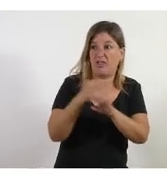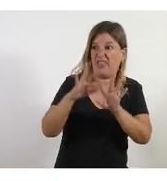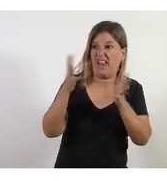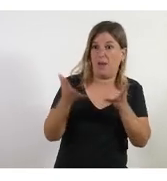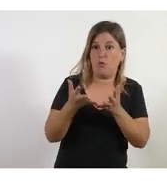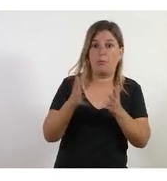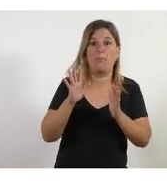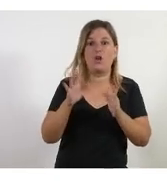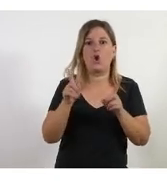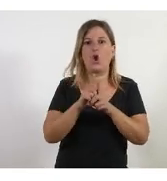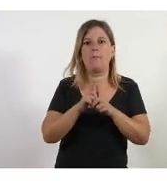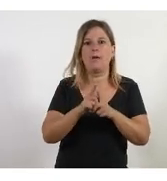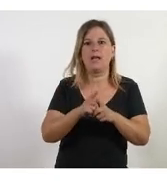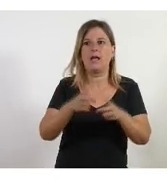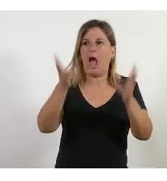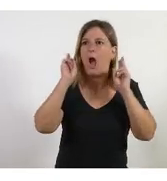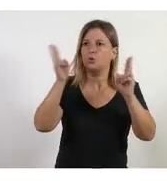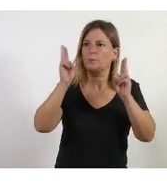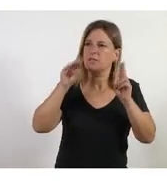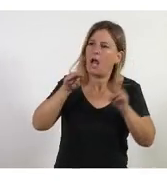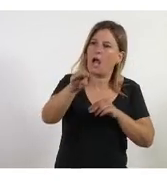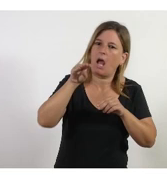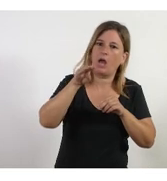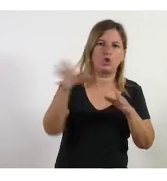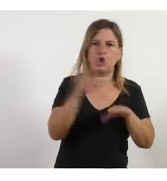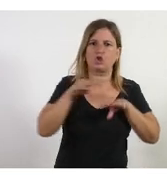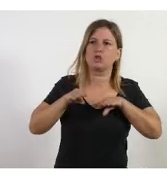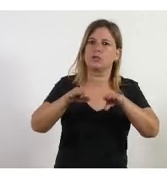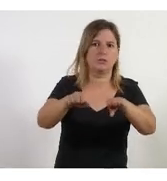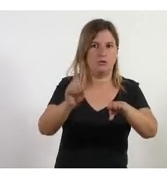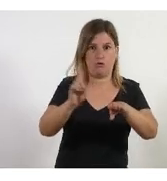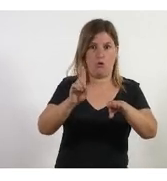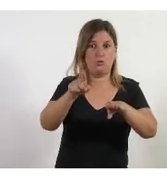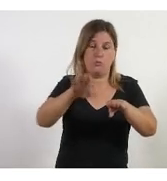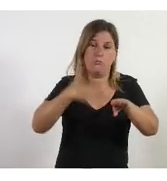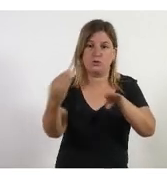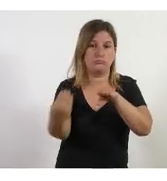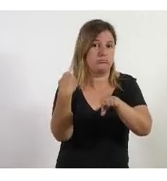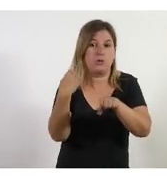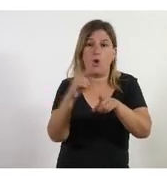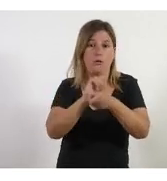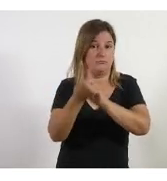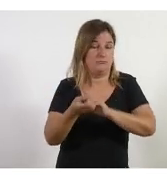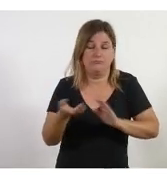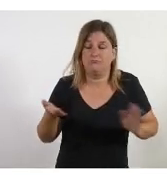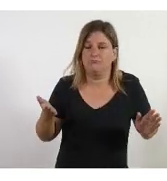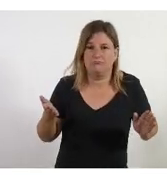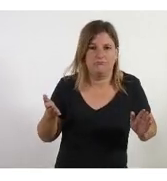és una autopista, això és una altra cosa diferent. I les persones que necessita aquest món són persones que vagin en direcció